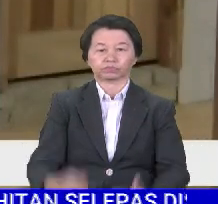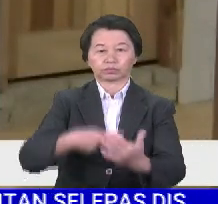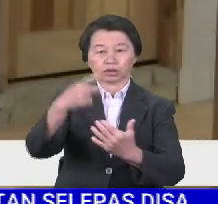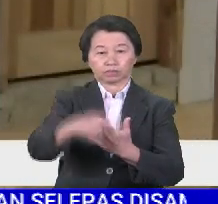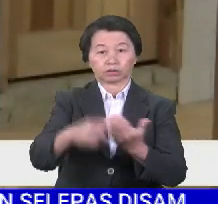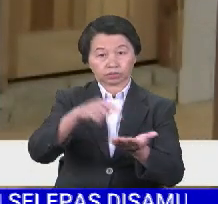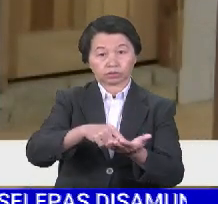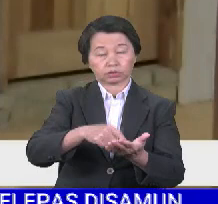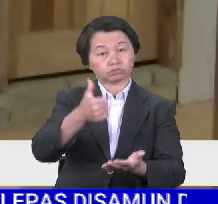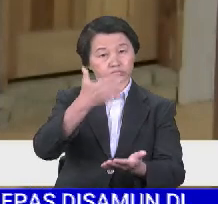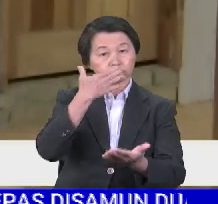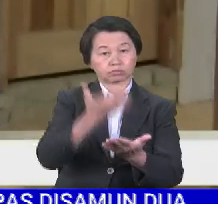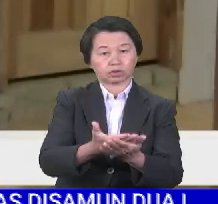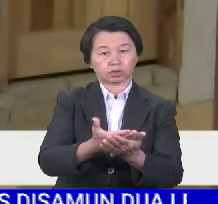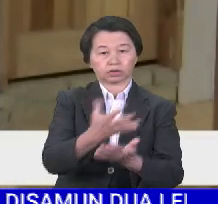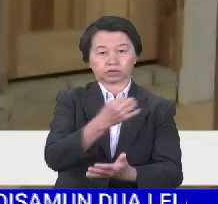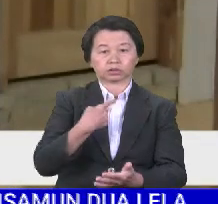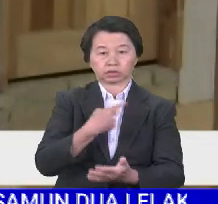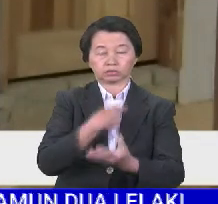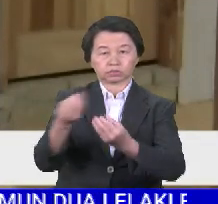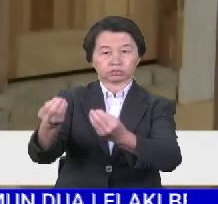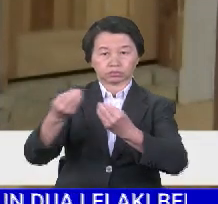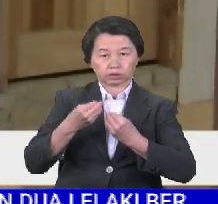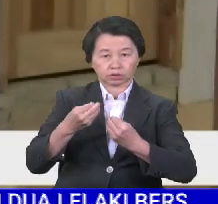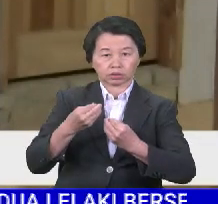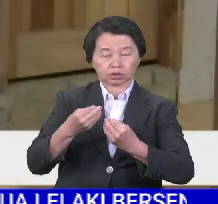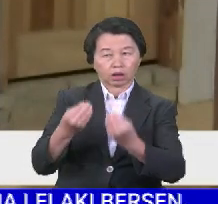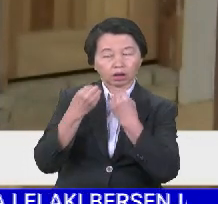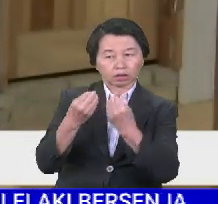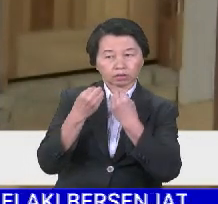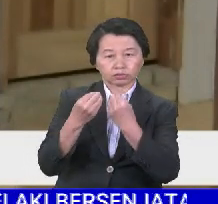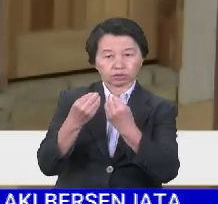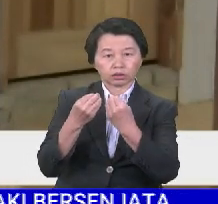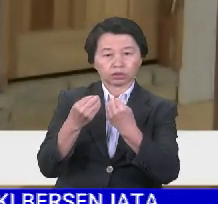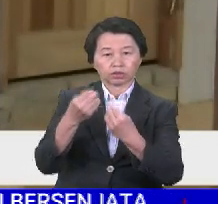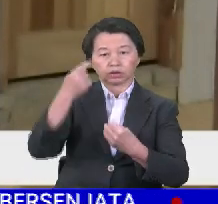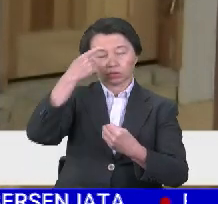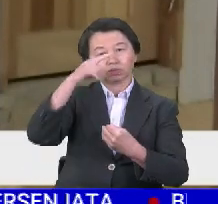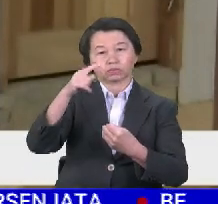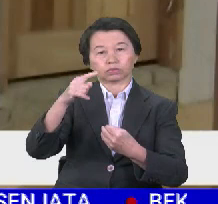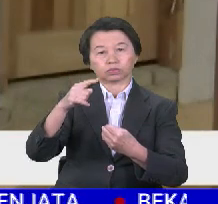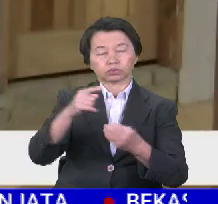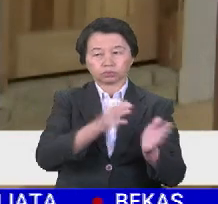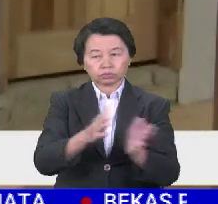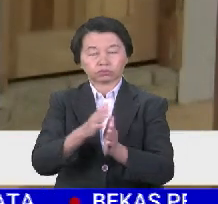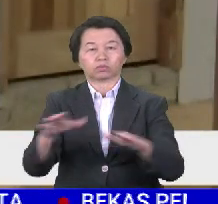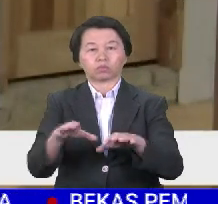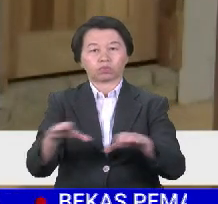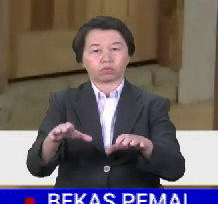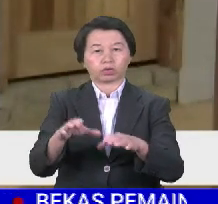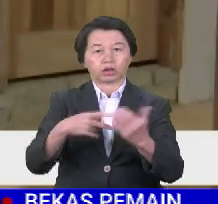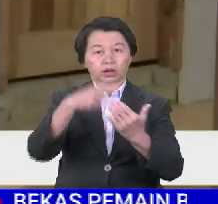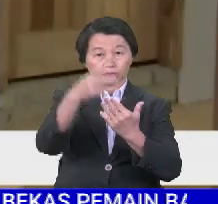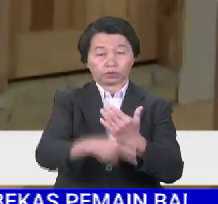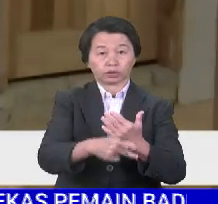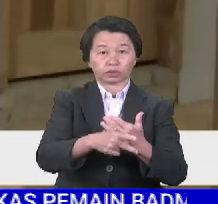berjalan dengan baik dan kami diberi tunjuk ajar untuk merealisasikan